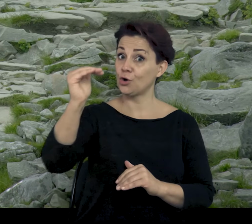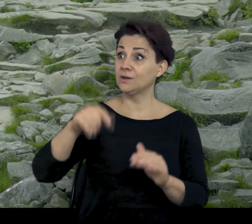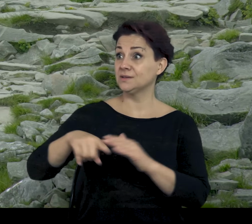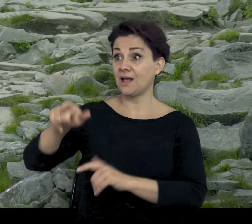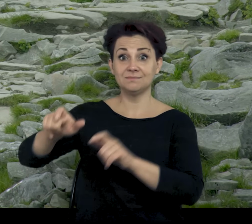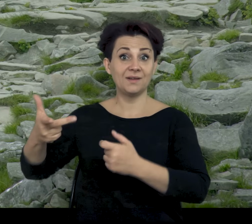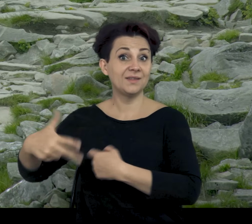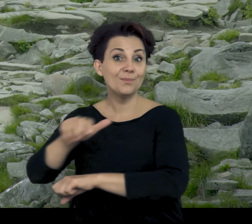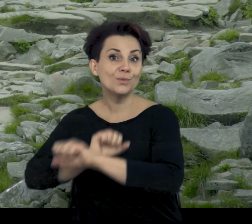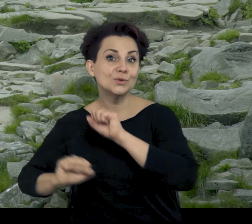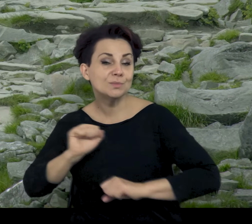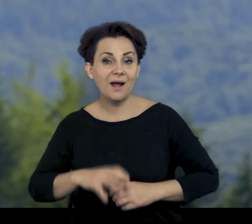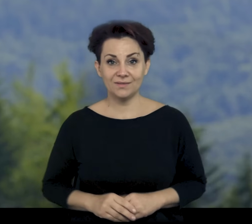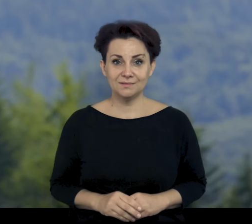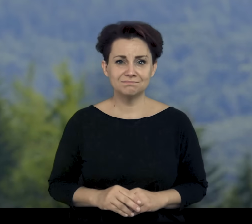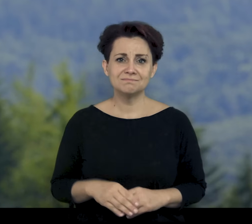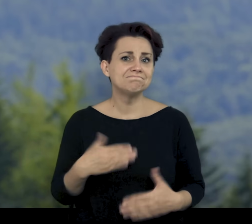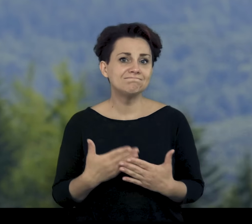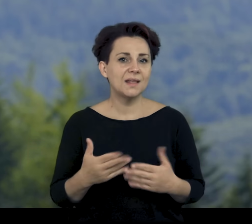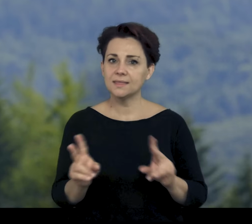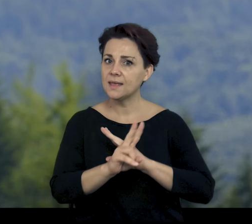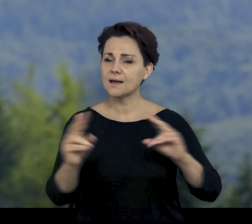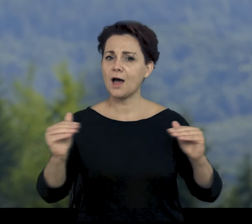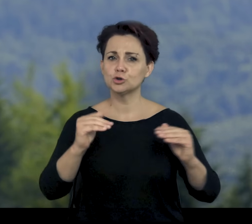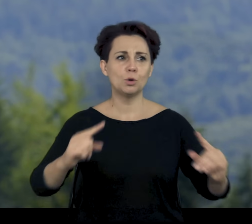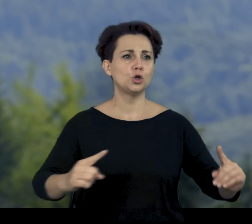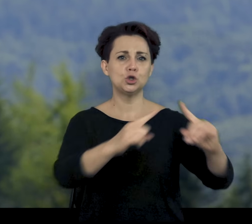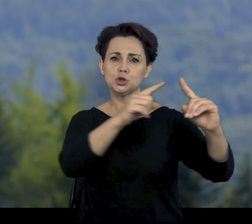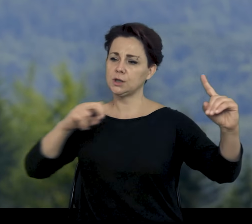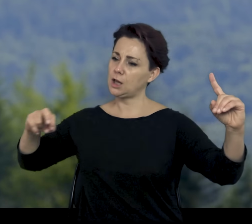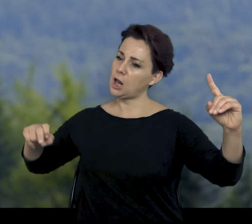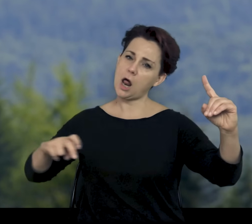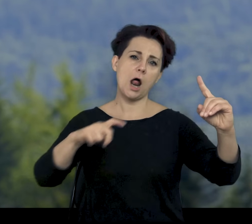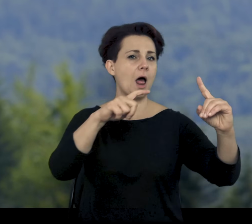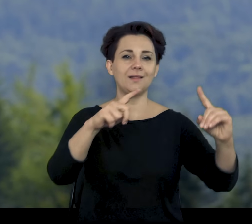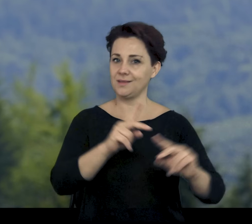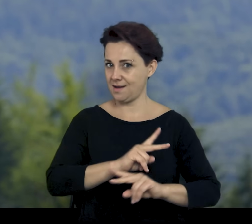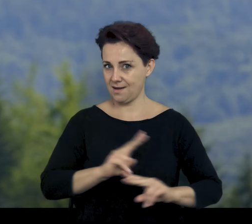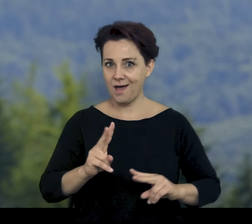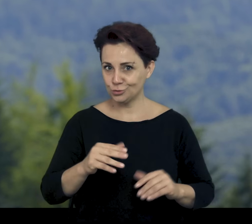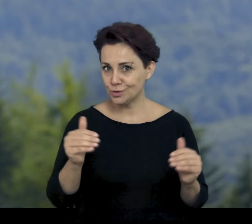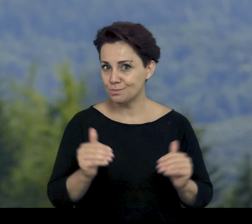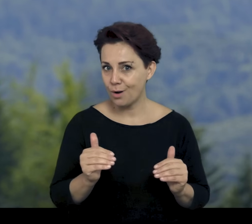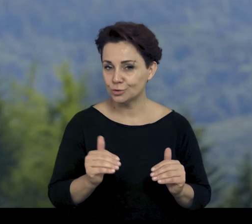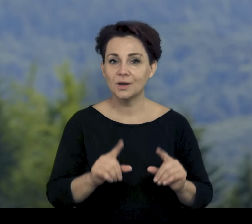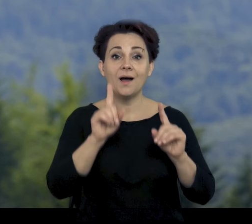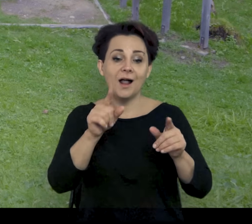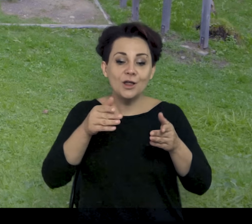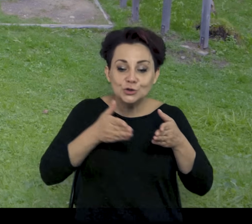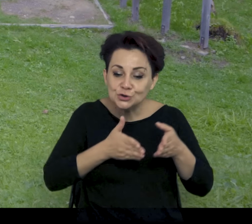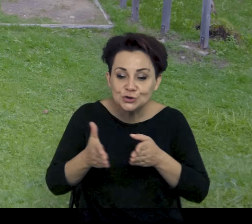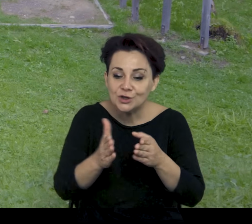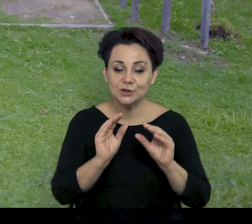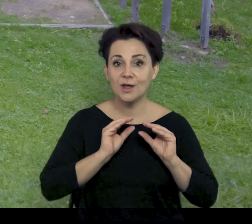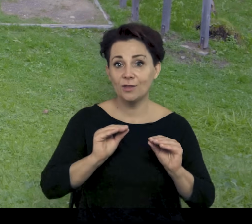do niepełnosprawnych osób, ponieważ nie każdy może wyjść na szczyt Babiej Góry, ale wędrując po